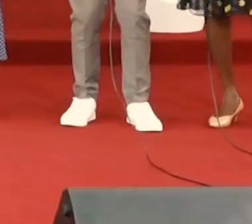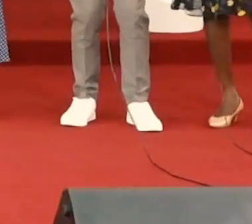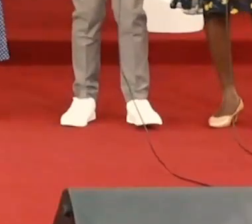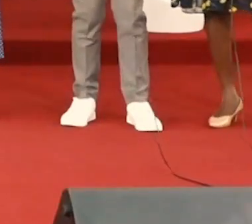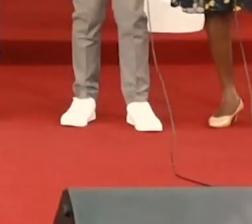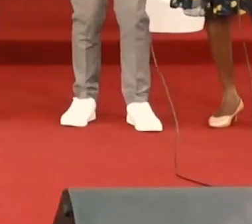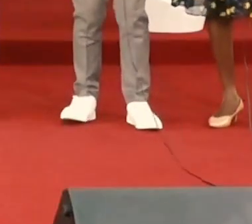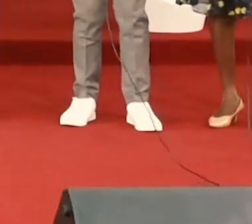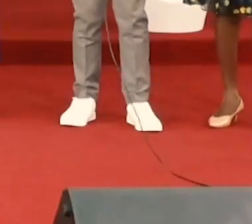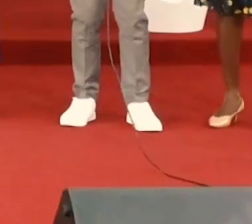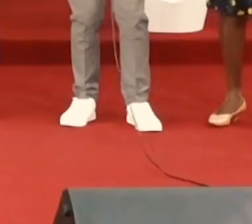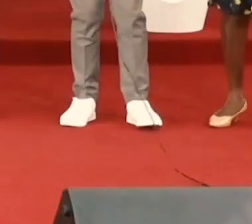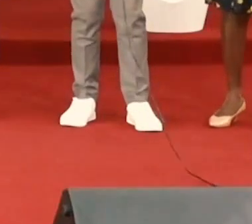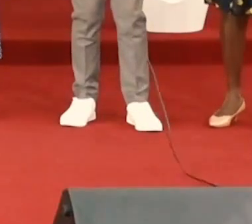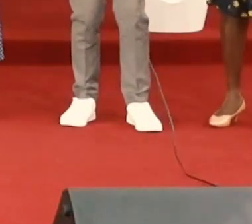Makuwa